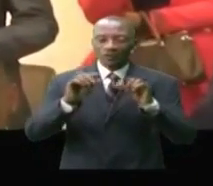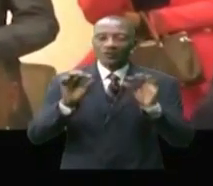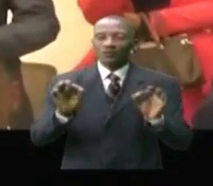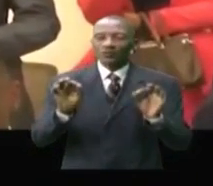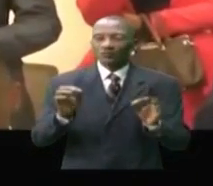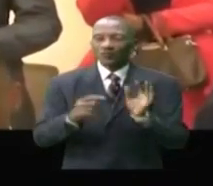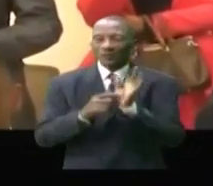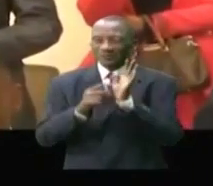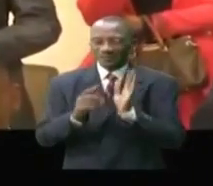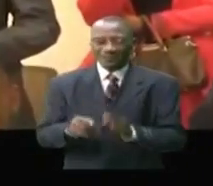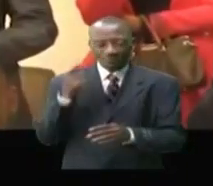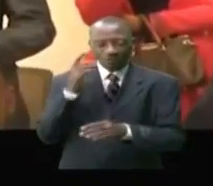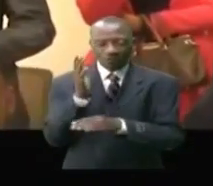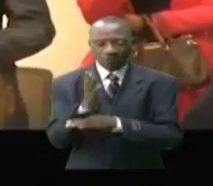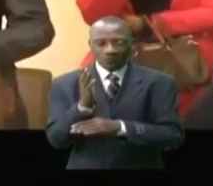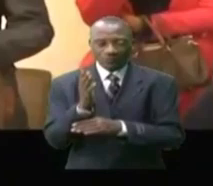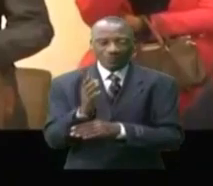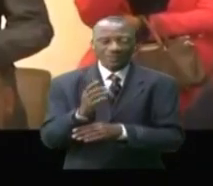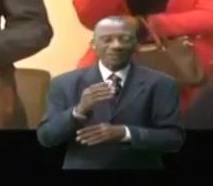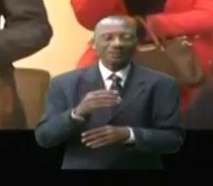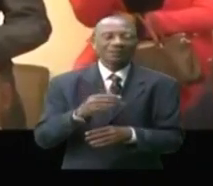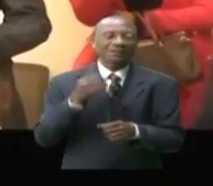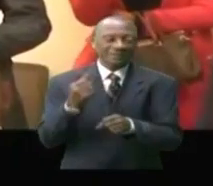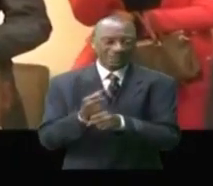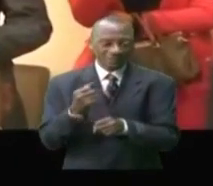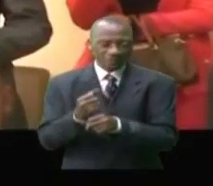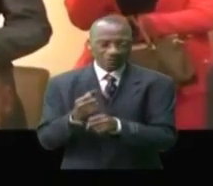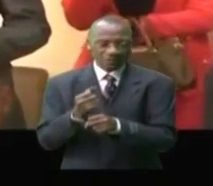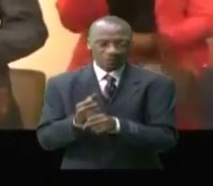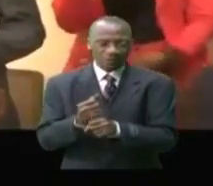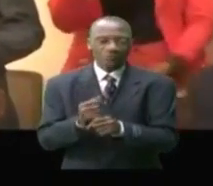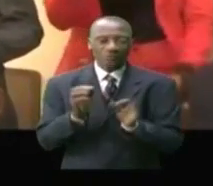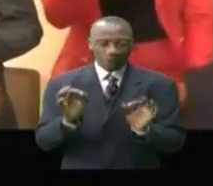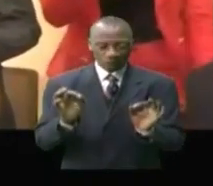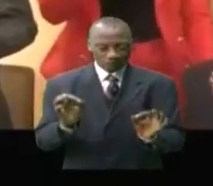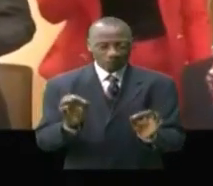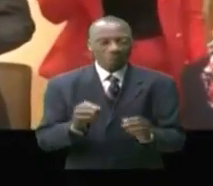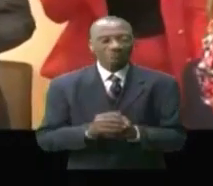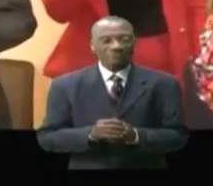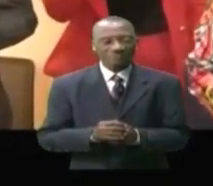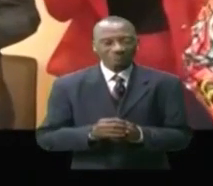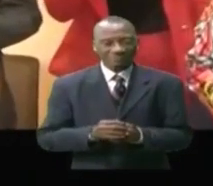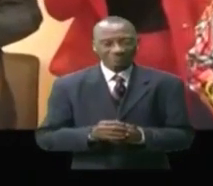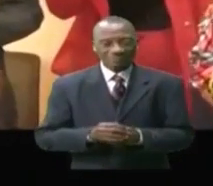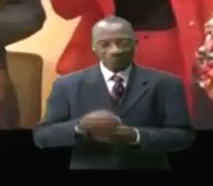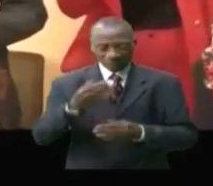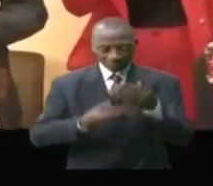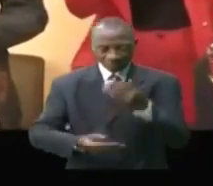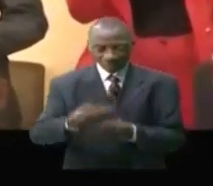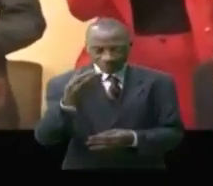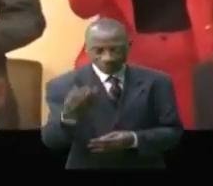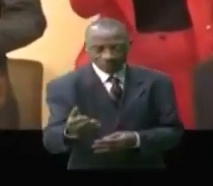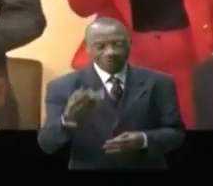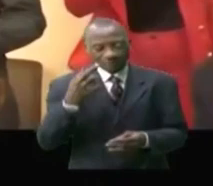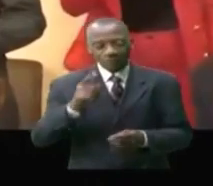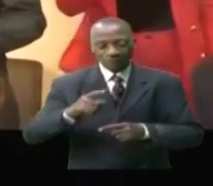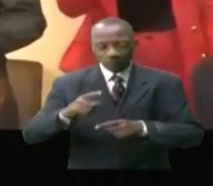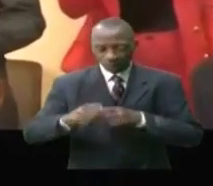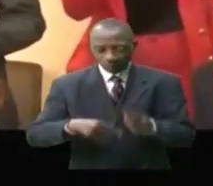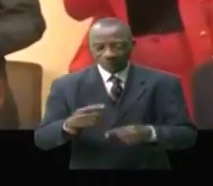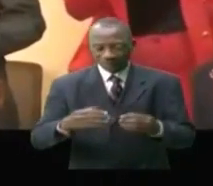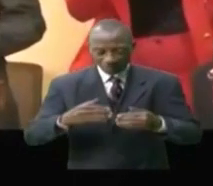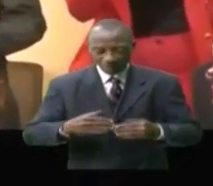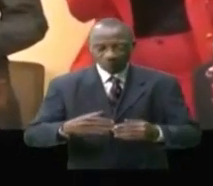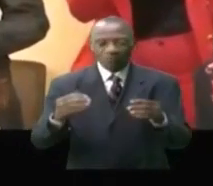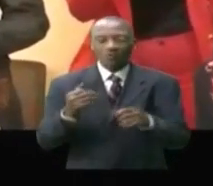défis liés à son avenir en lui permettant de bénéficier, primo, de ce qui lui revient en termes de